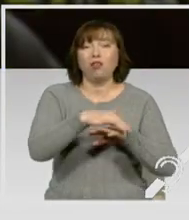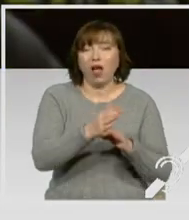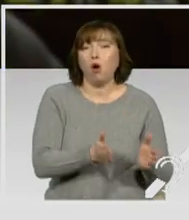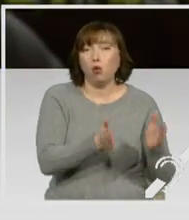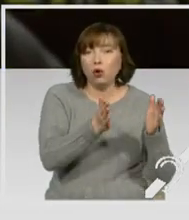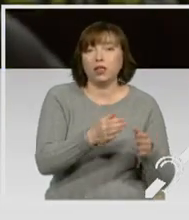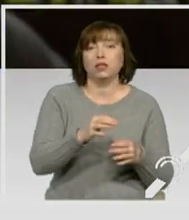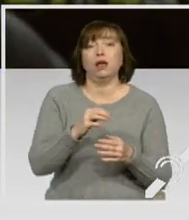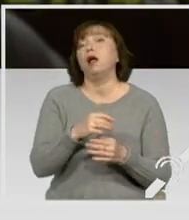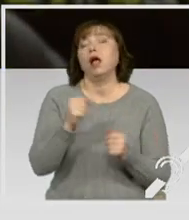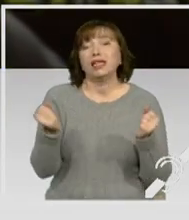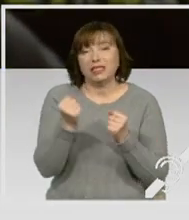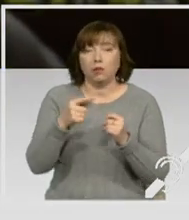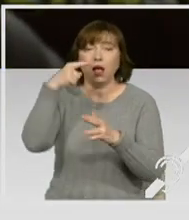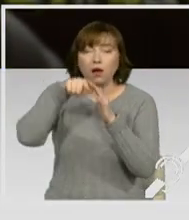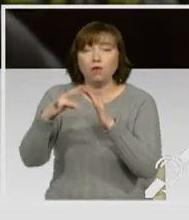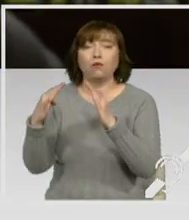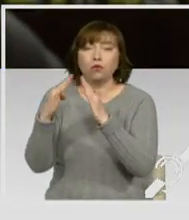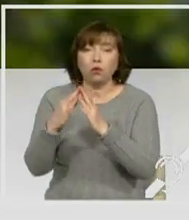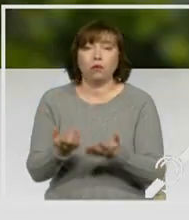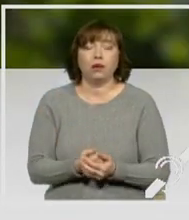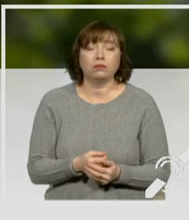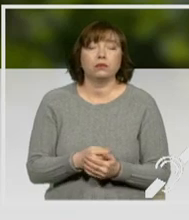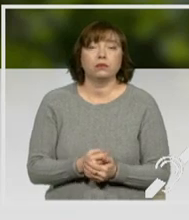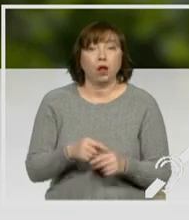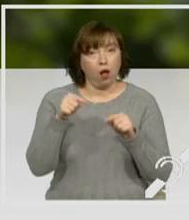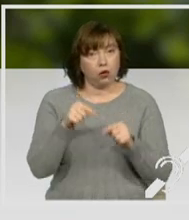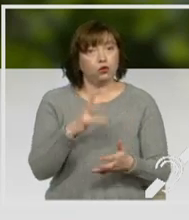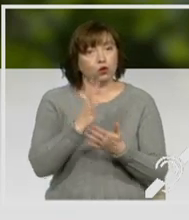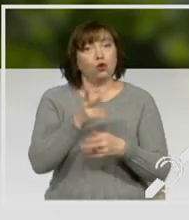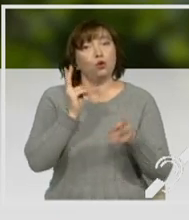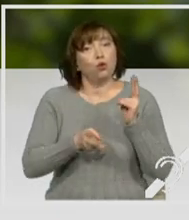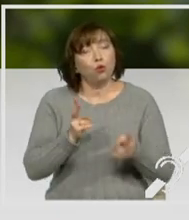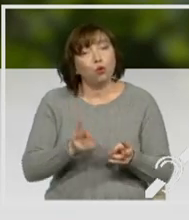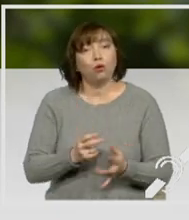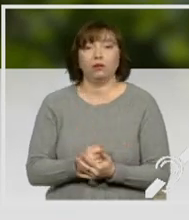Afară tot așa. Când noi de la de vorba de băi, tot așa. Aici este bucătărie.